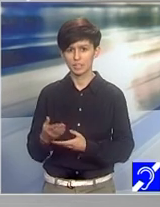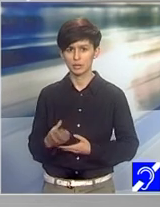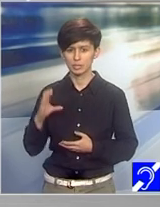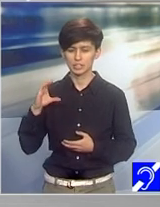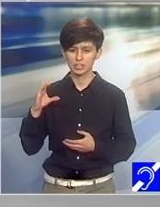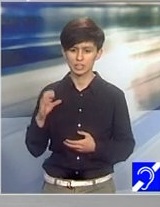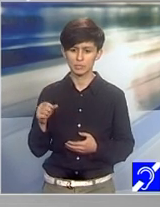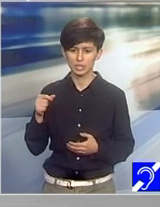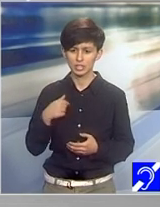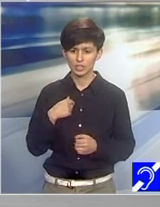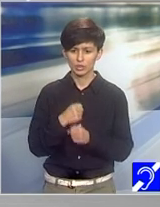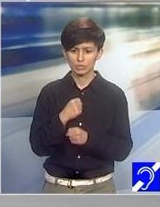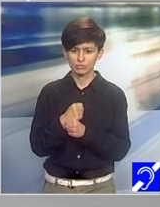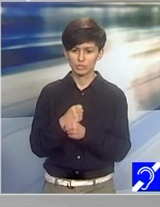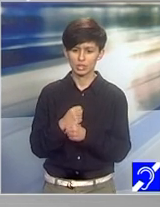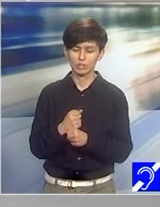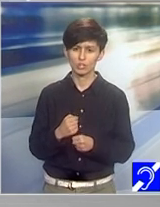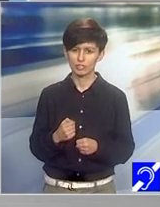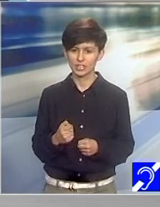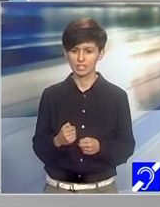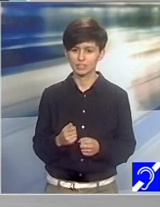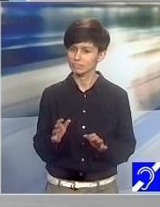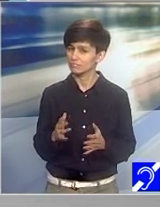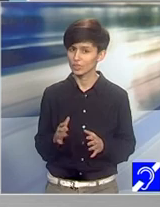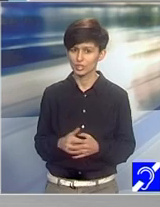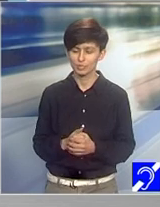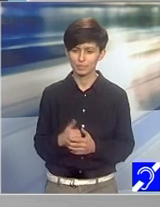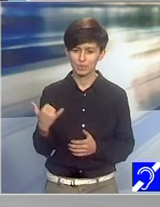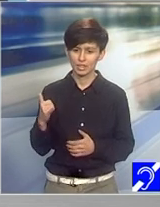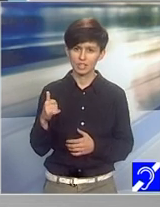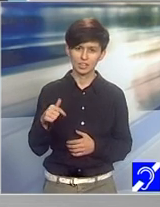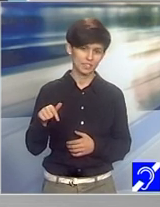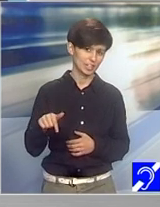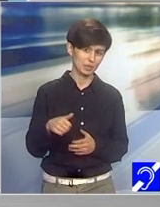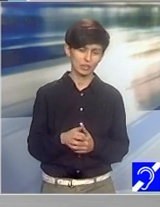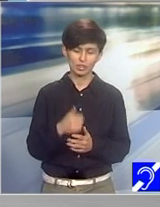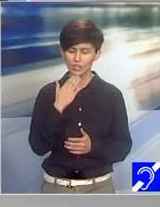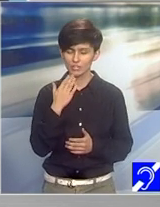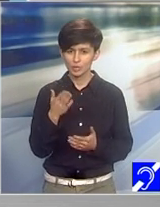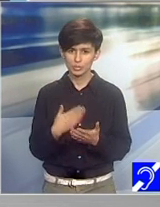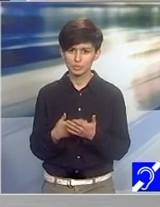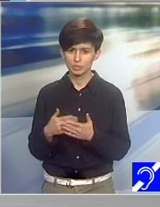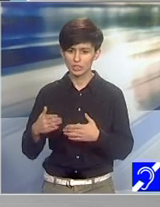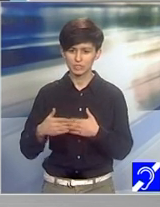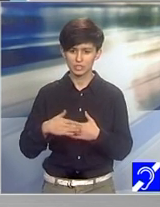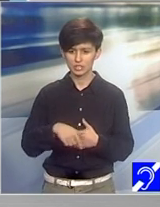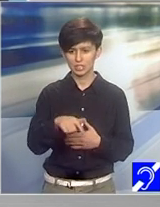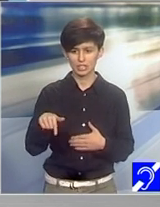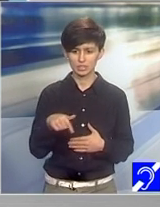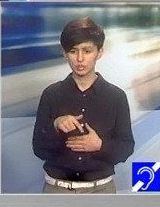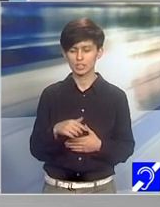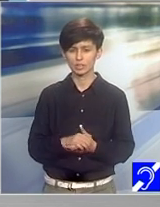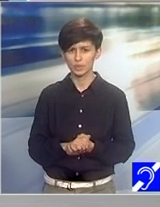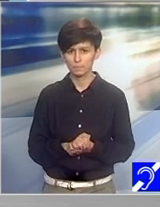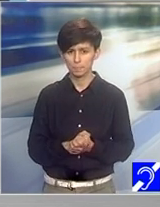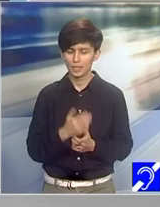eu o fac din cârpici, tot o fac. Bun, venim acolo. Mulțumesc încă o dată ca să o stai alături de noi. Mulțumesc,